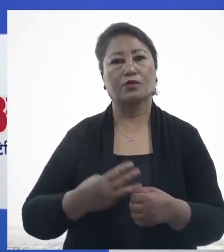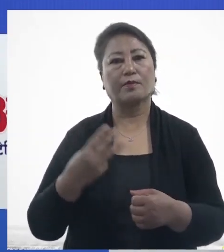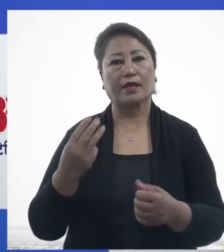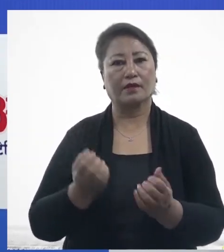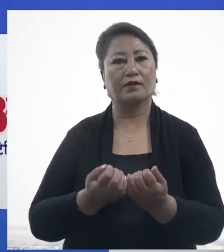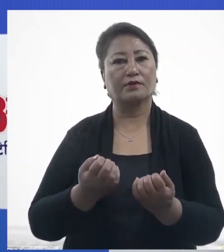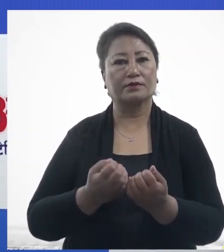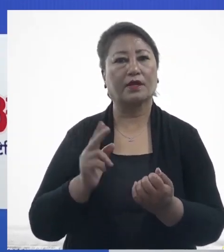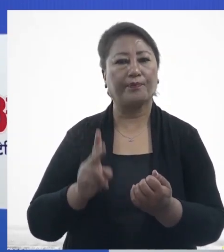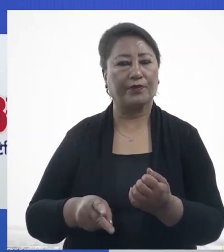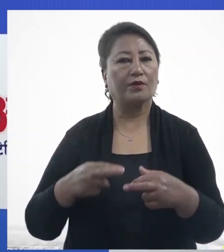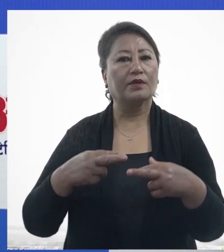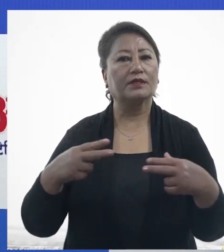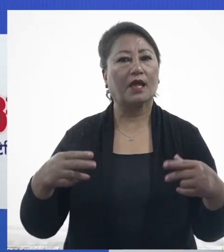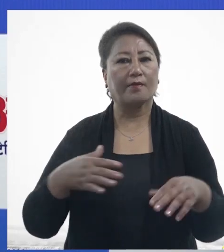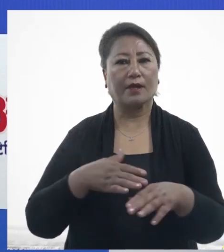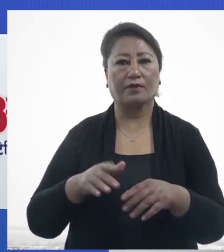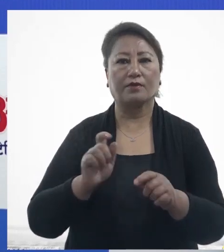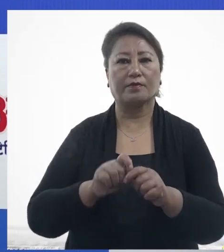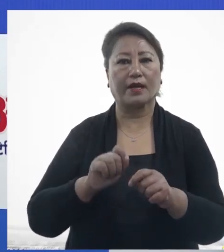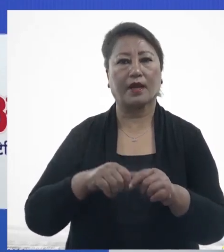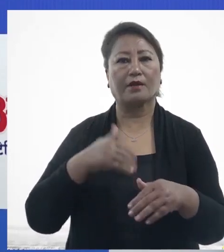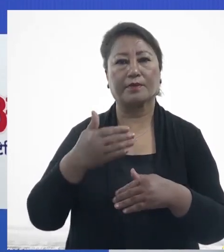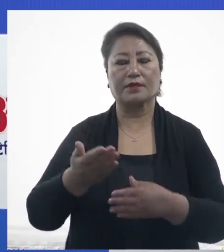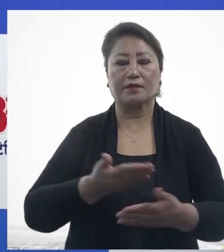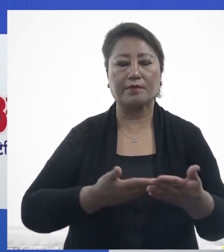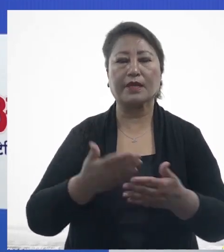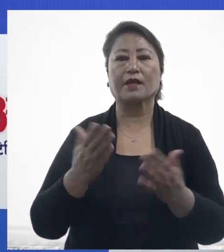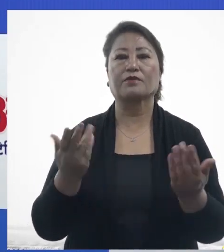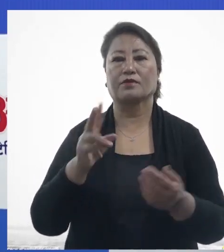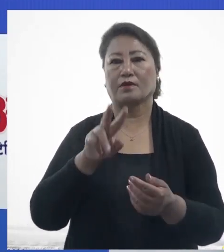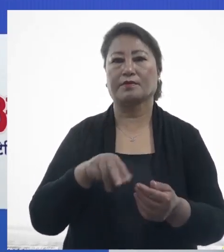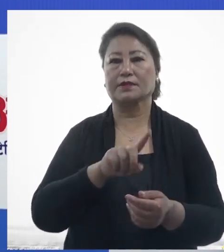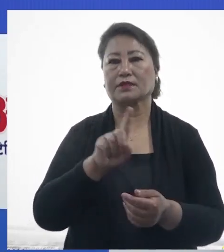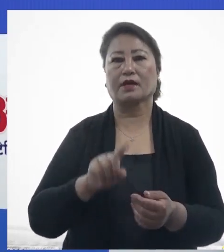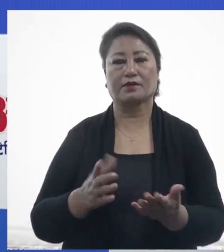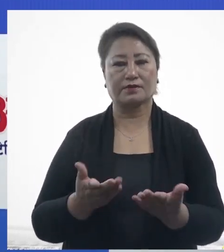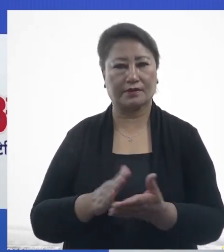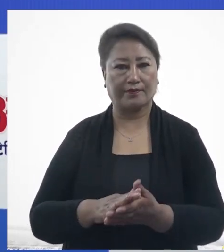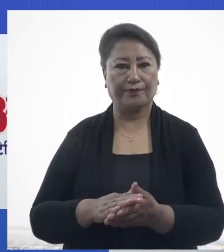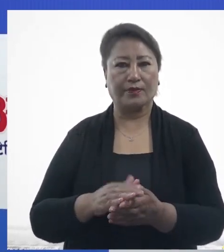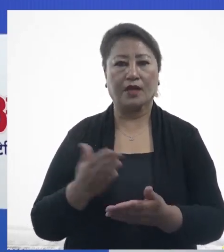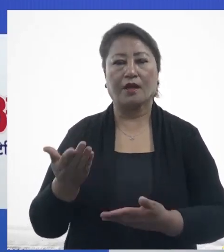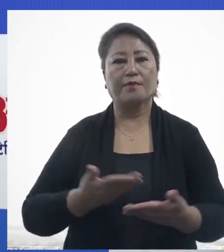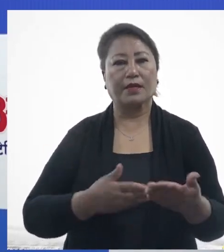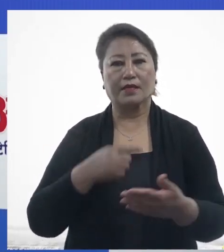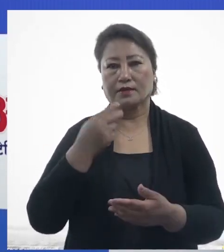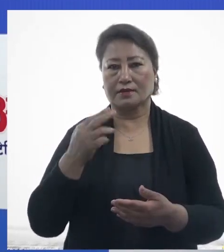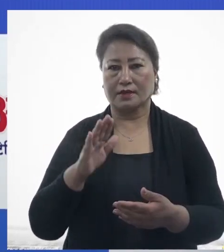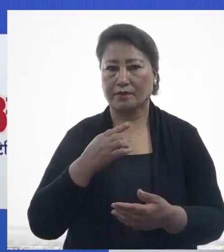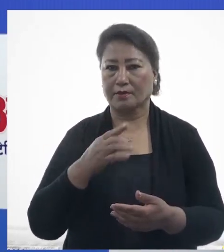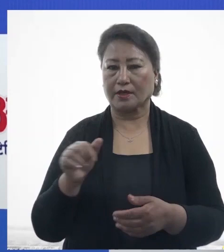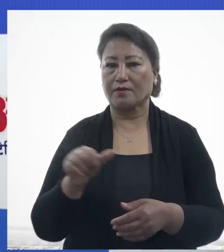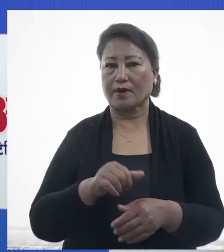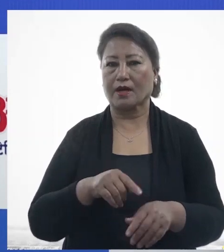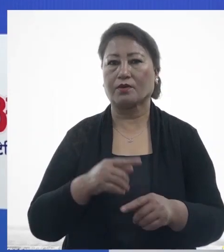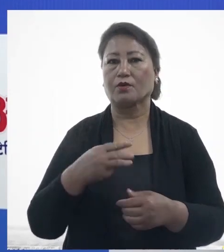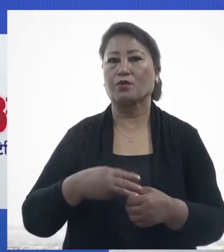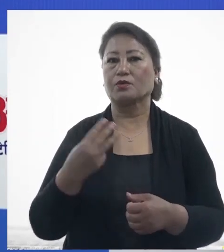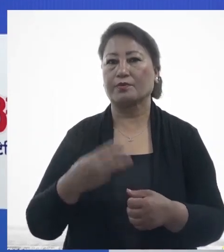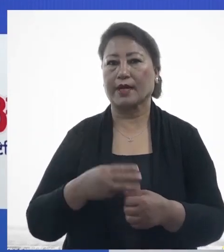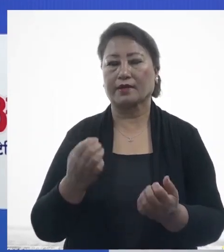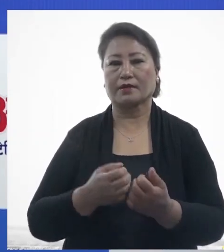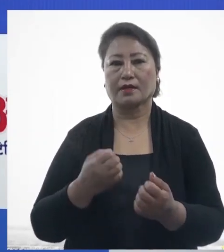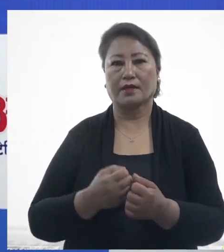त्यो सामग्रीहरू उत्पादन भइसकेपछि यहाँ बजारको अवस्था कस्तो छ सर? किन भन्दाखेरि बजार नभइकन उहाँहरूको फेरि त्यो उत्पादनमा